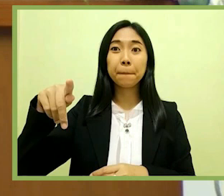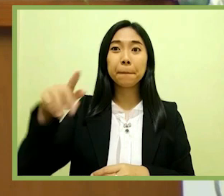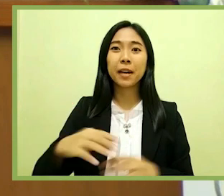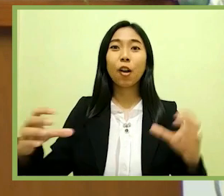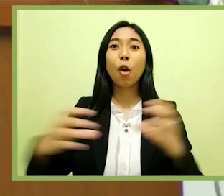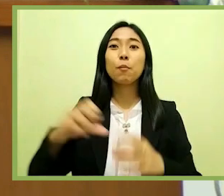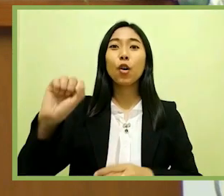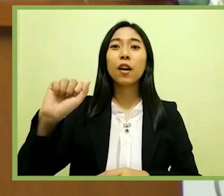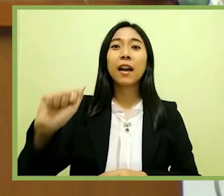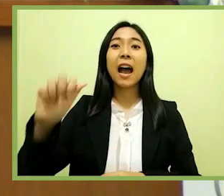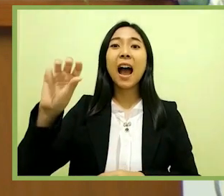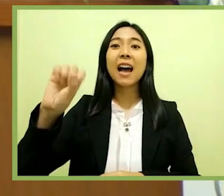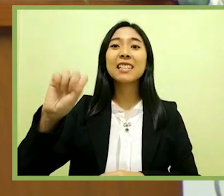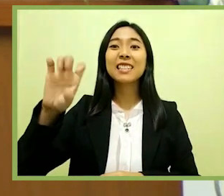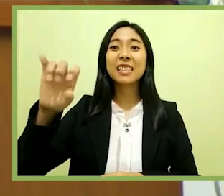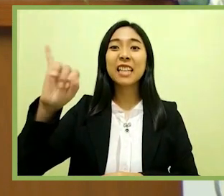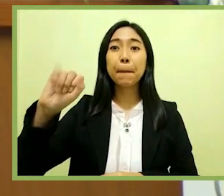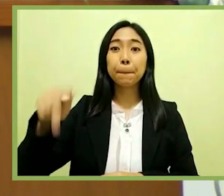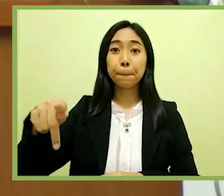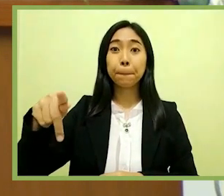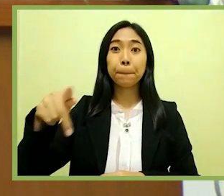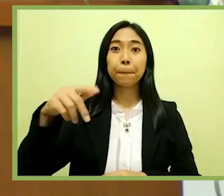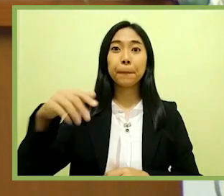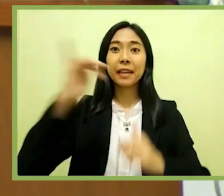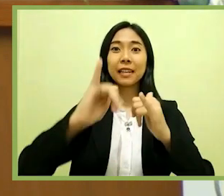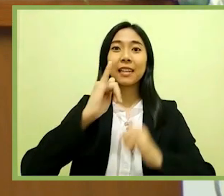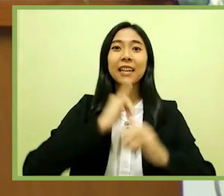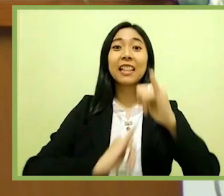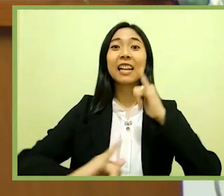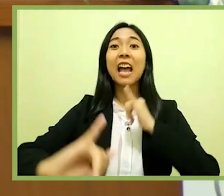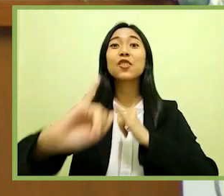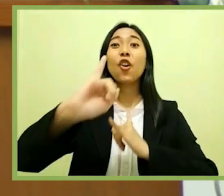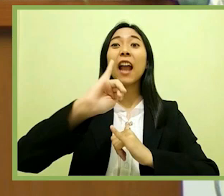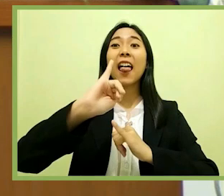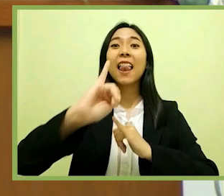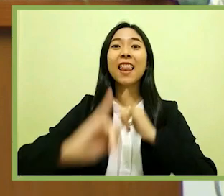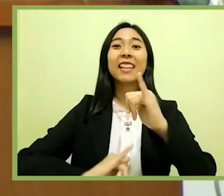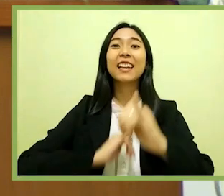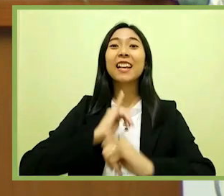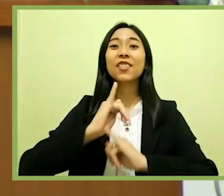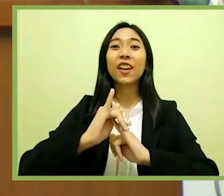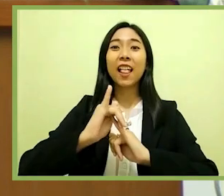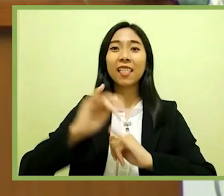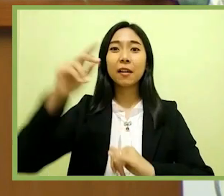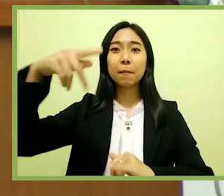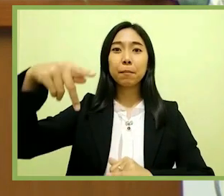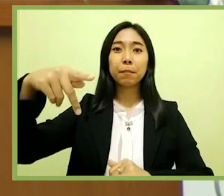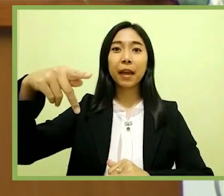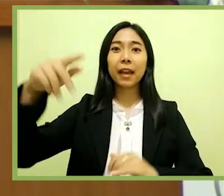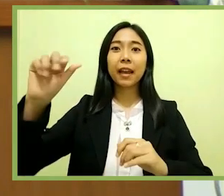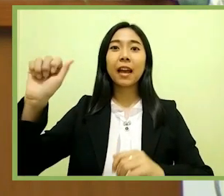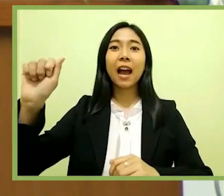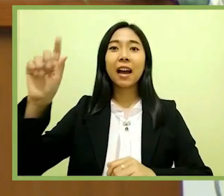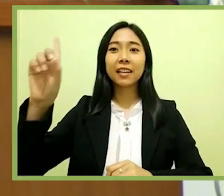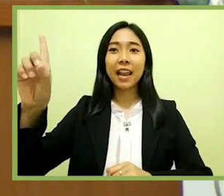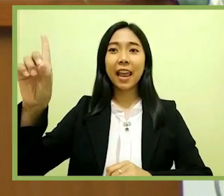Jadi Bapak Ibu sekalian, Paguyuban Asep Dunia atau yang disingkat PAD adalah satu komunitas yang